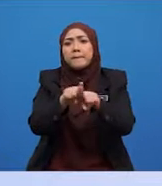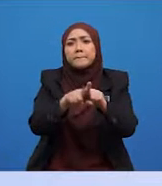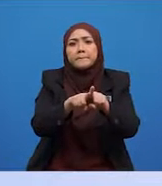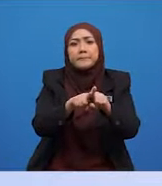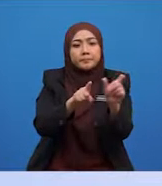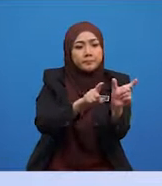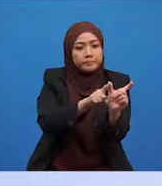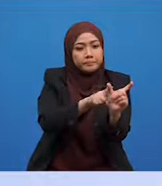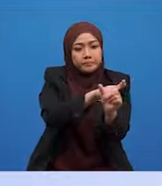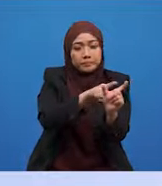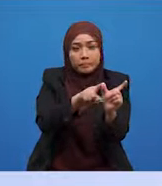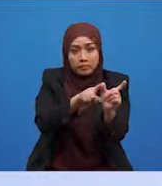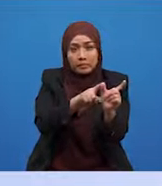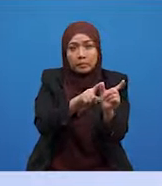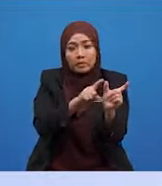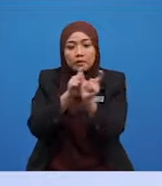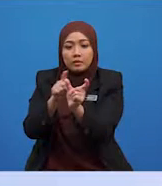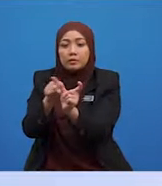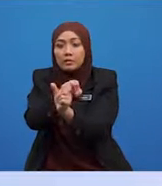dari pusat bulatan.